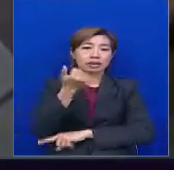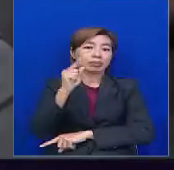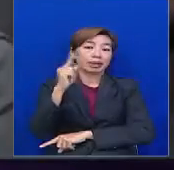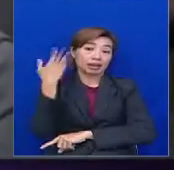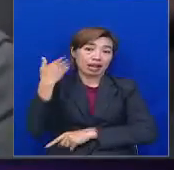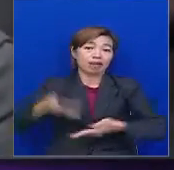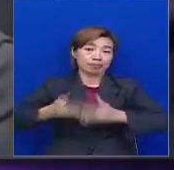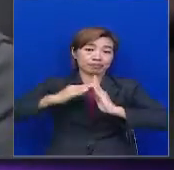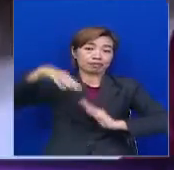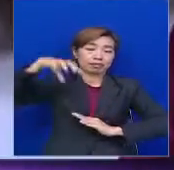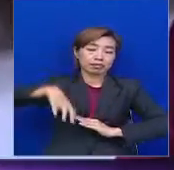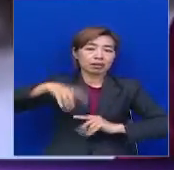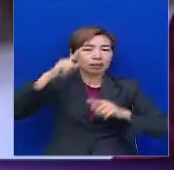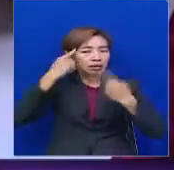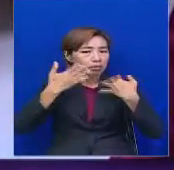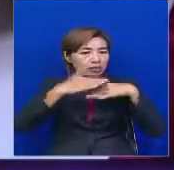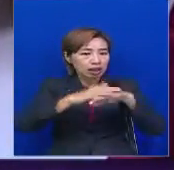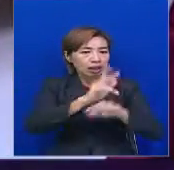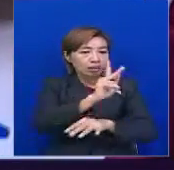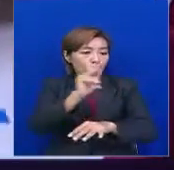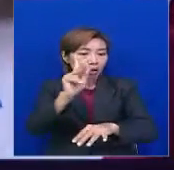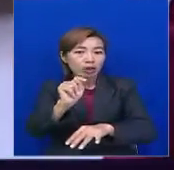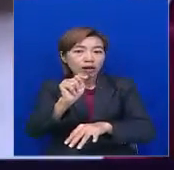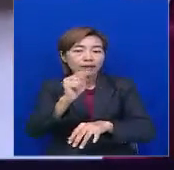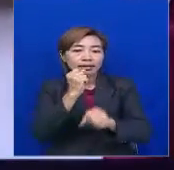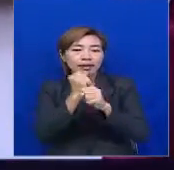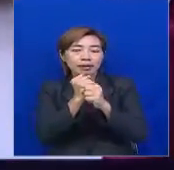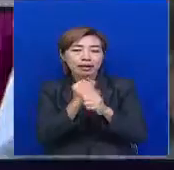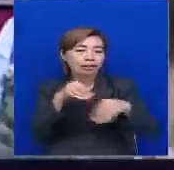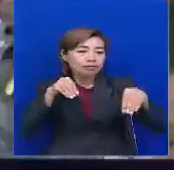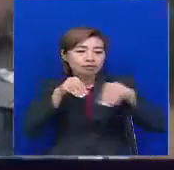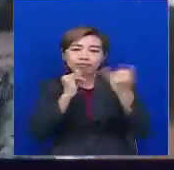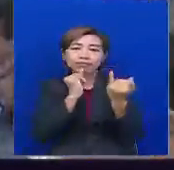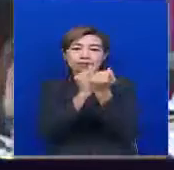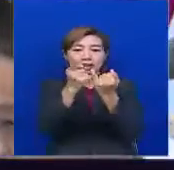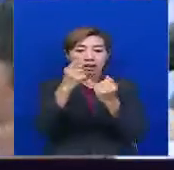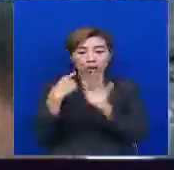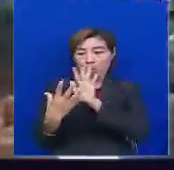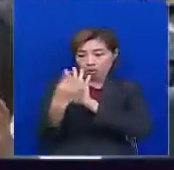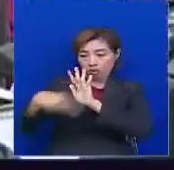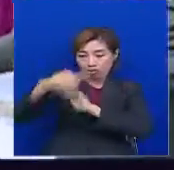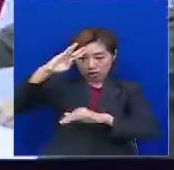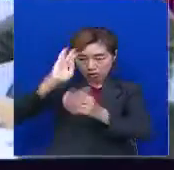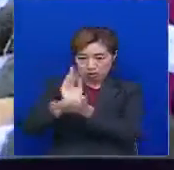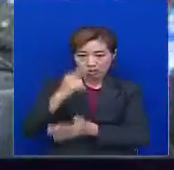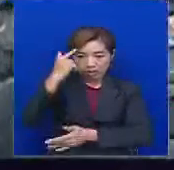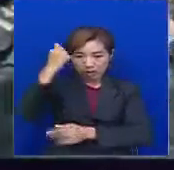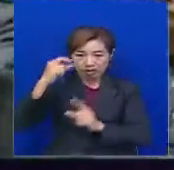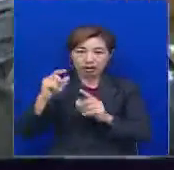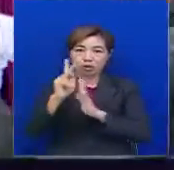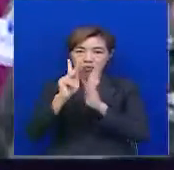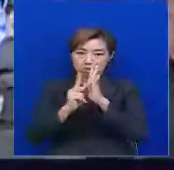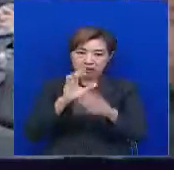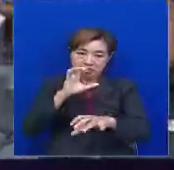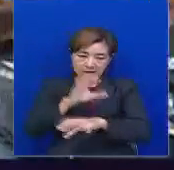มาเพื่อประสานกับคณะกรรมการการเลือกตั้งอย่างใกล้ชิดจัดฝึกอบรมเจ้าหน้าที่เพื่อให้การปฏิบัติและบังคับใช้กฎหมายเป็นไปอย่างมี